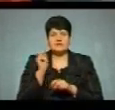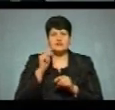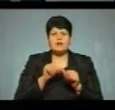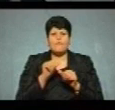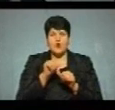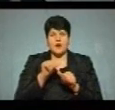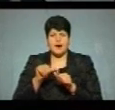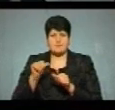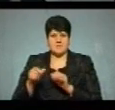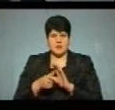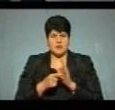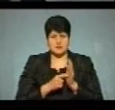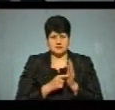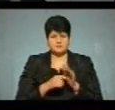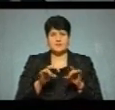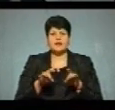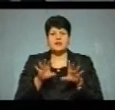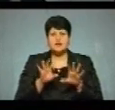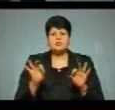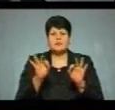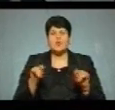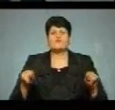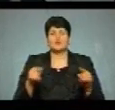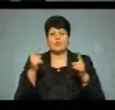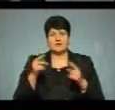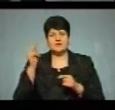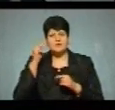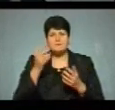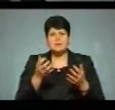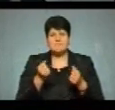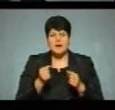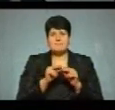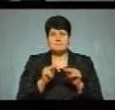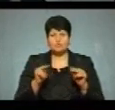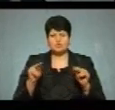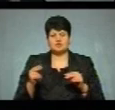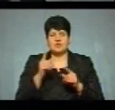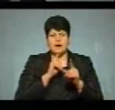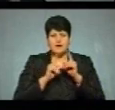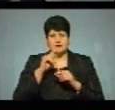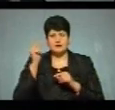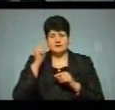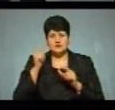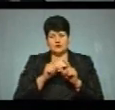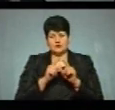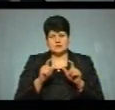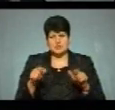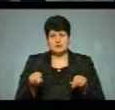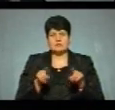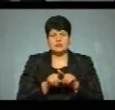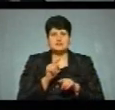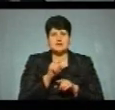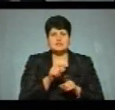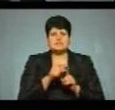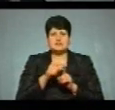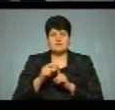класах. Рішення про відновлення навчання приймає педагогічна рада навчального закладу, повідомила Ольга Хома. Також, за її